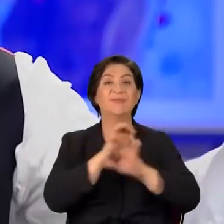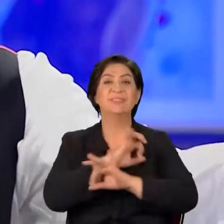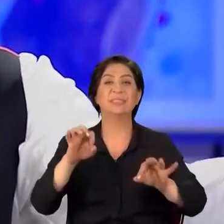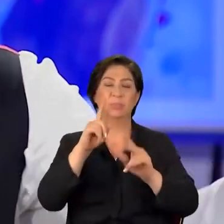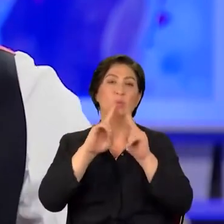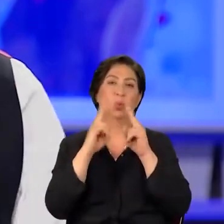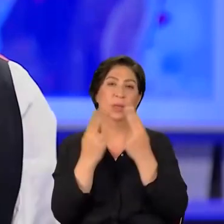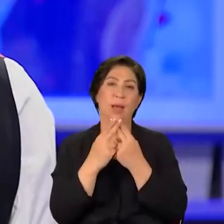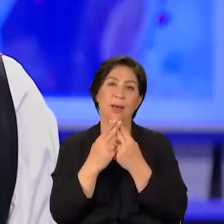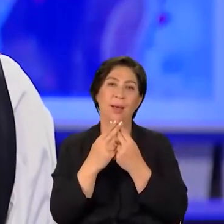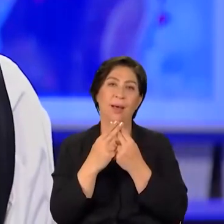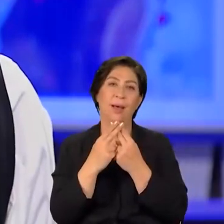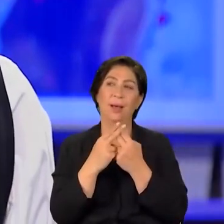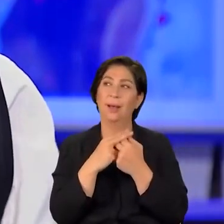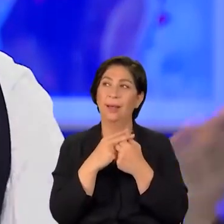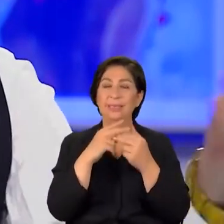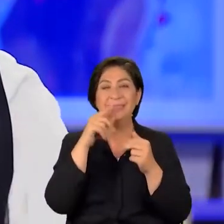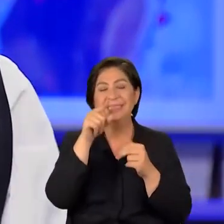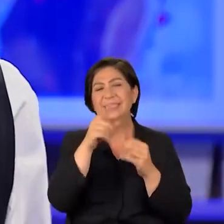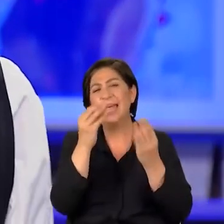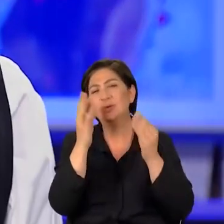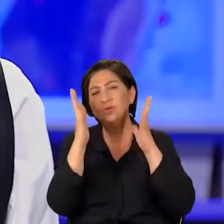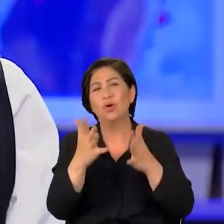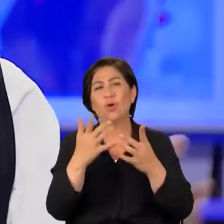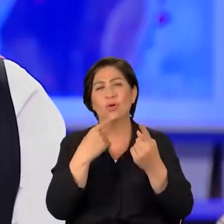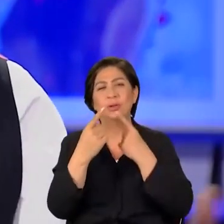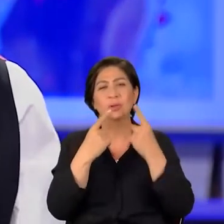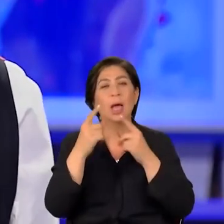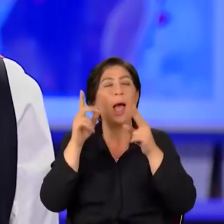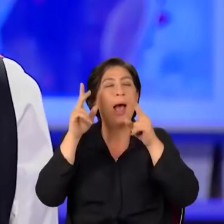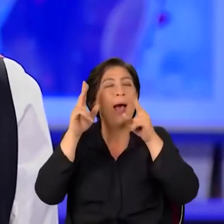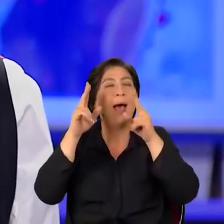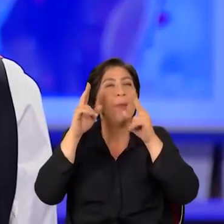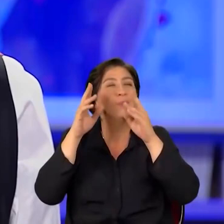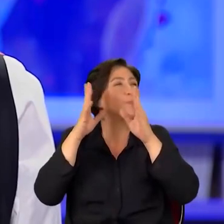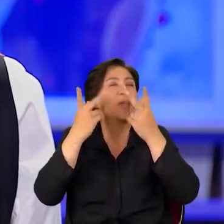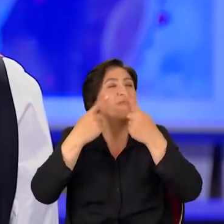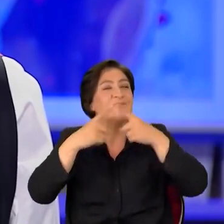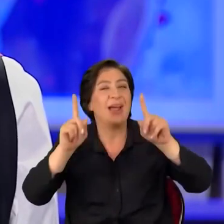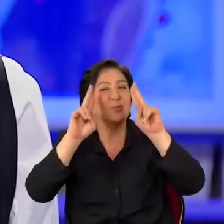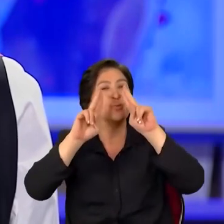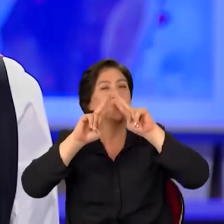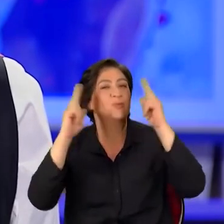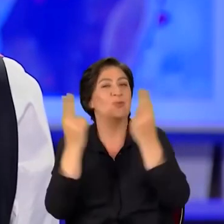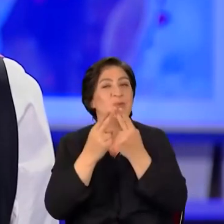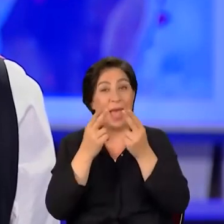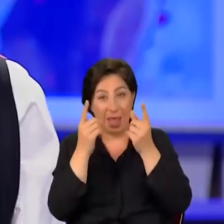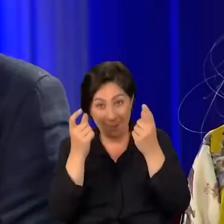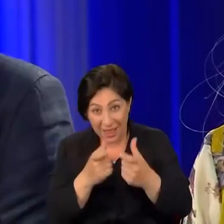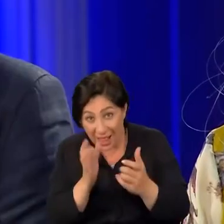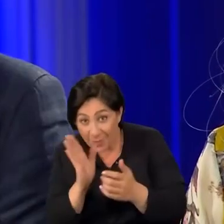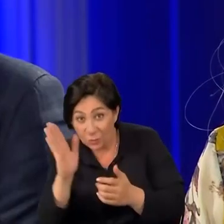daha doğrusu sizin en çok üzerine yazdığınız ütopyasız bir dünyaya, hı hı, doğru mu gidiyoruz?